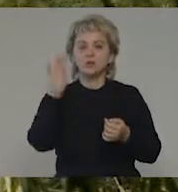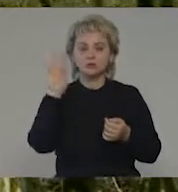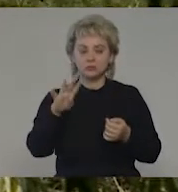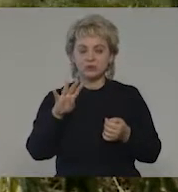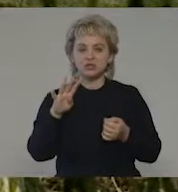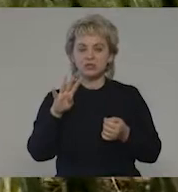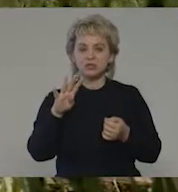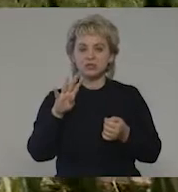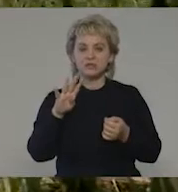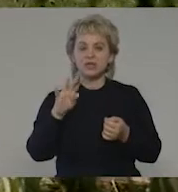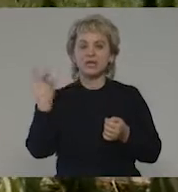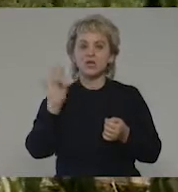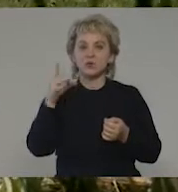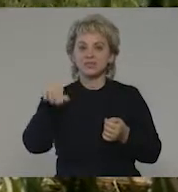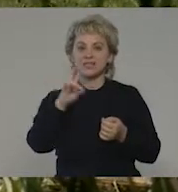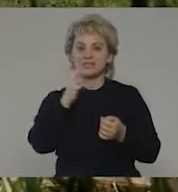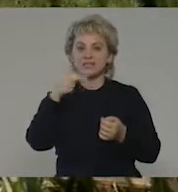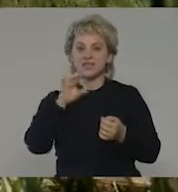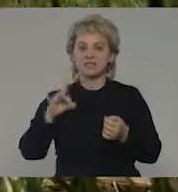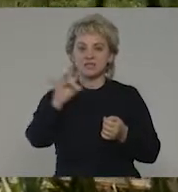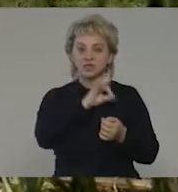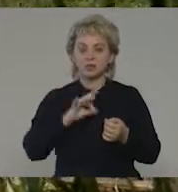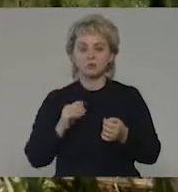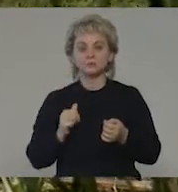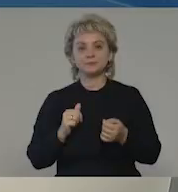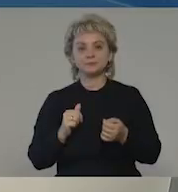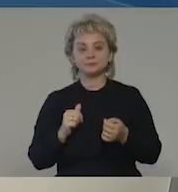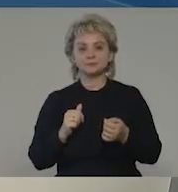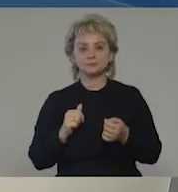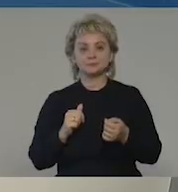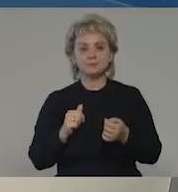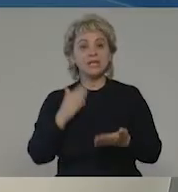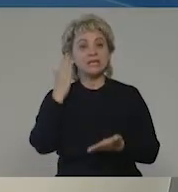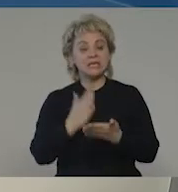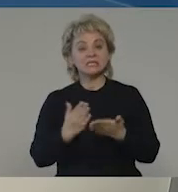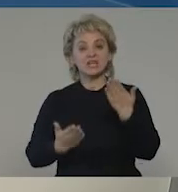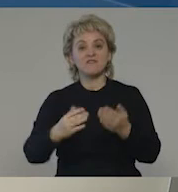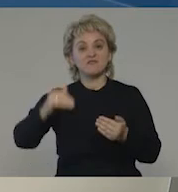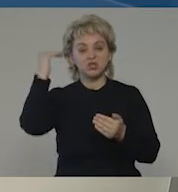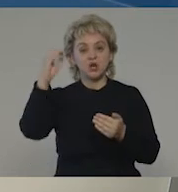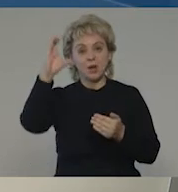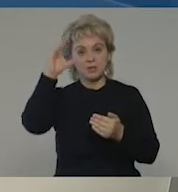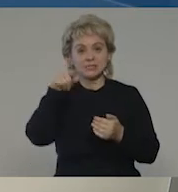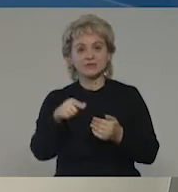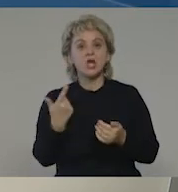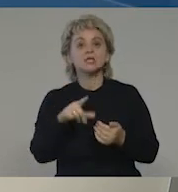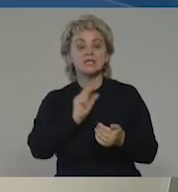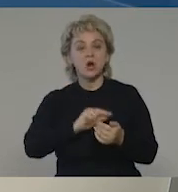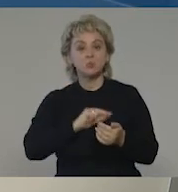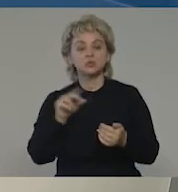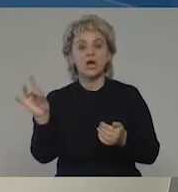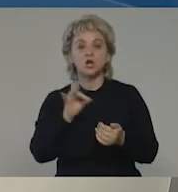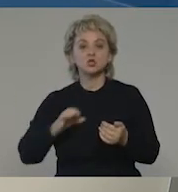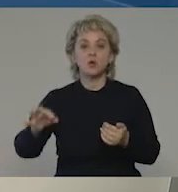Вишняков, Дон 24, Родионово, Несвитайский район. Есть ли высшее образование и где работаете?